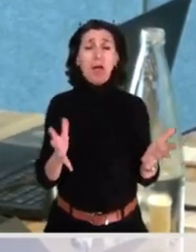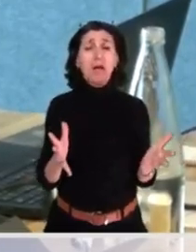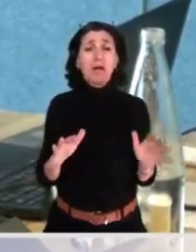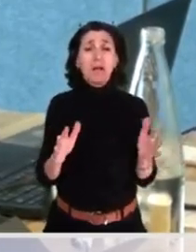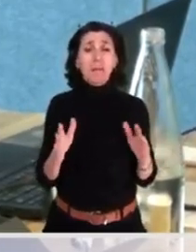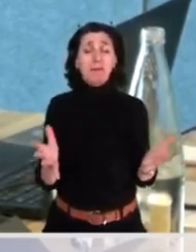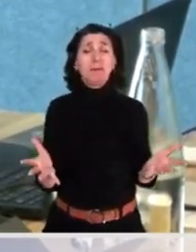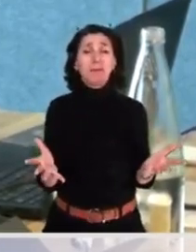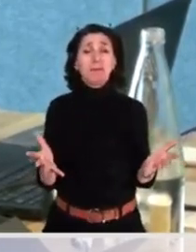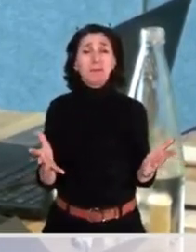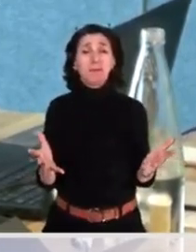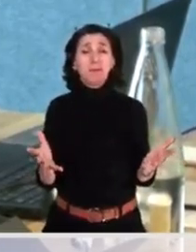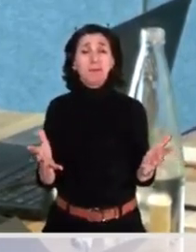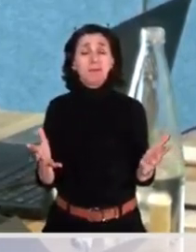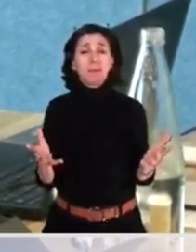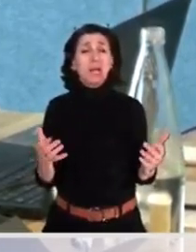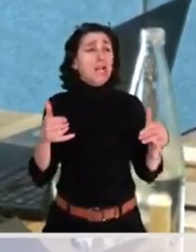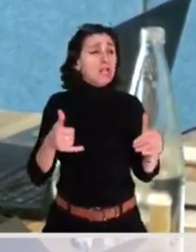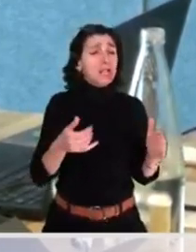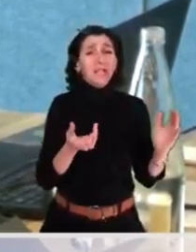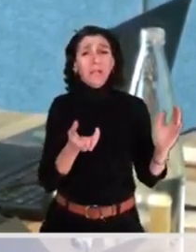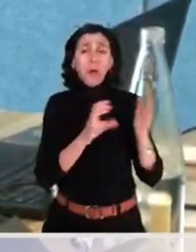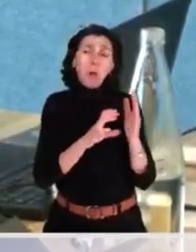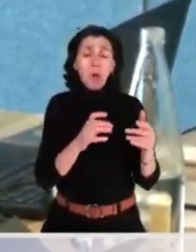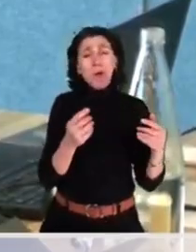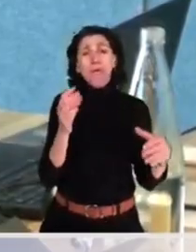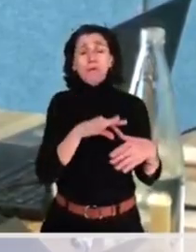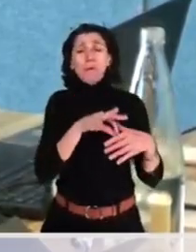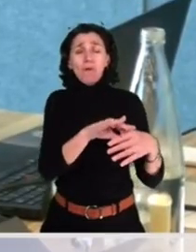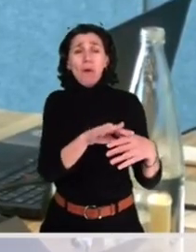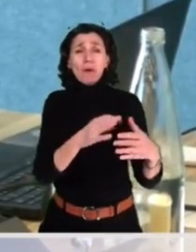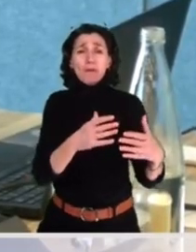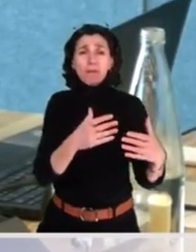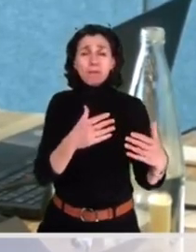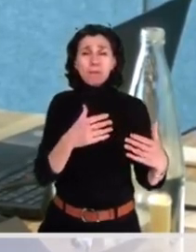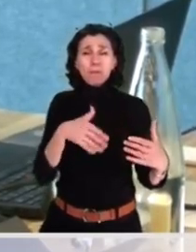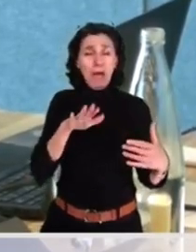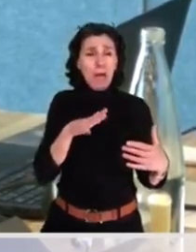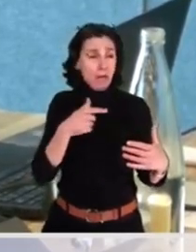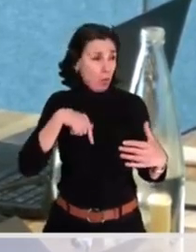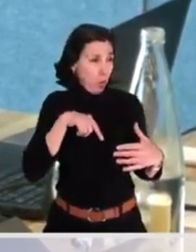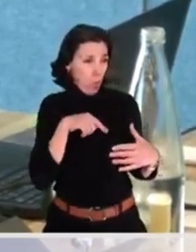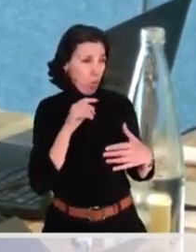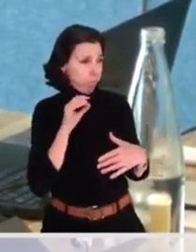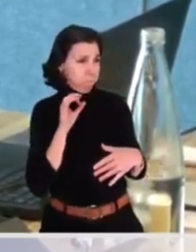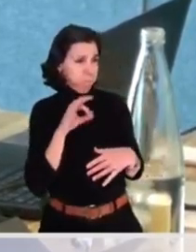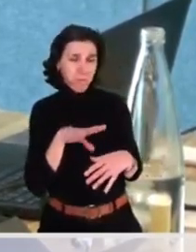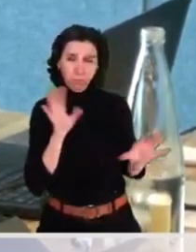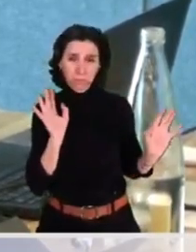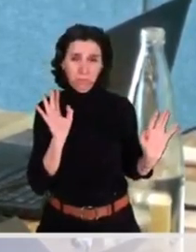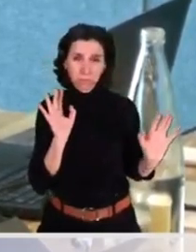de toutes les délibérations que nous votons ici. C'est la raison pour laquelle on ne peut pas adopter celle-ci.